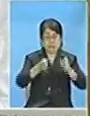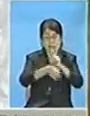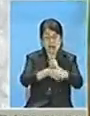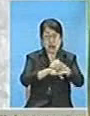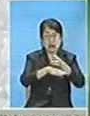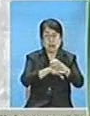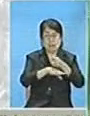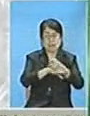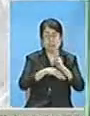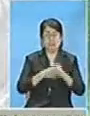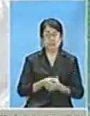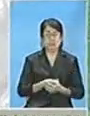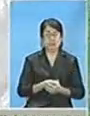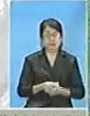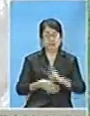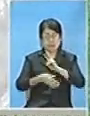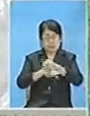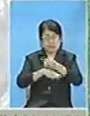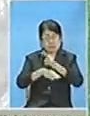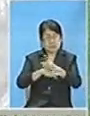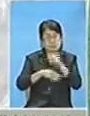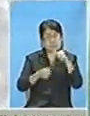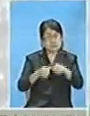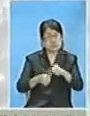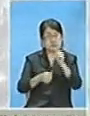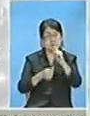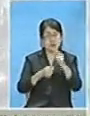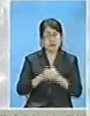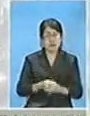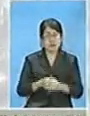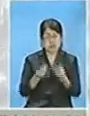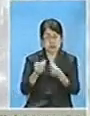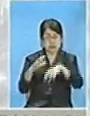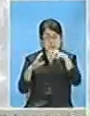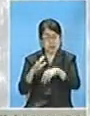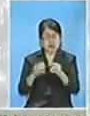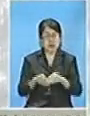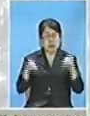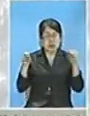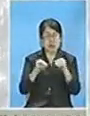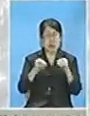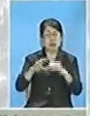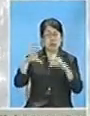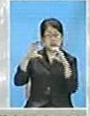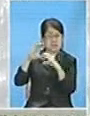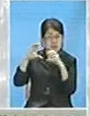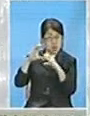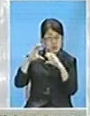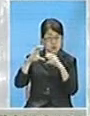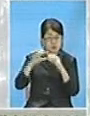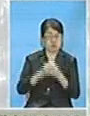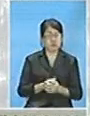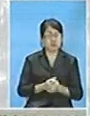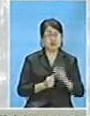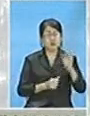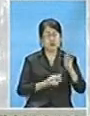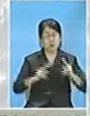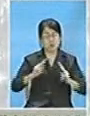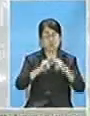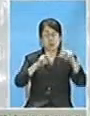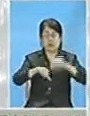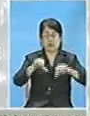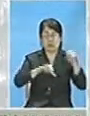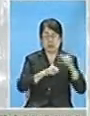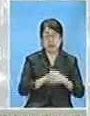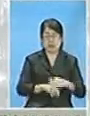พื้นที่ปิดล้อมรามคำแหงก็คือพื้นที่ที่อยู่ในบริเวณถนนศรีนครินทร์ที่คนของท่านล่ะครับในฐานะที่ท่